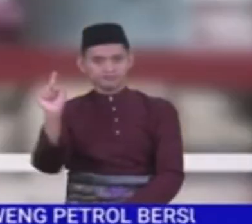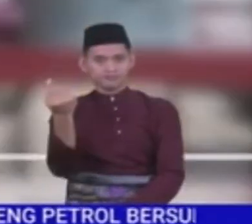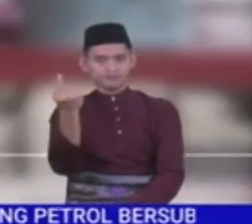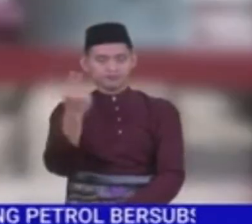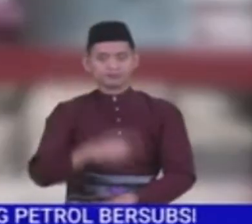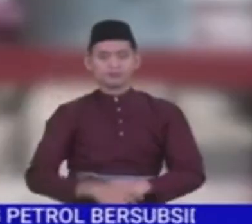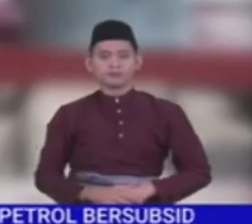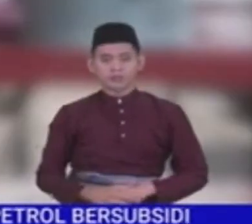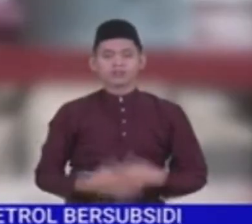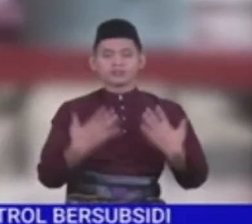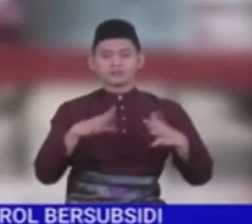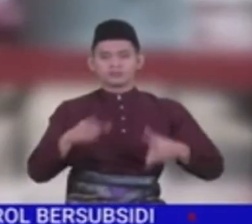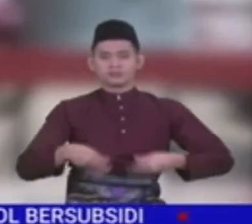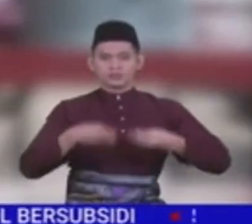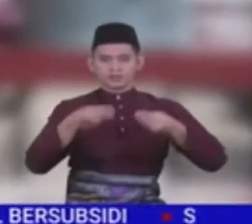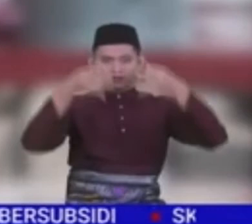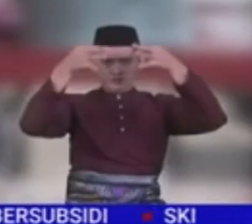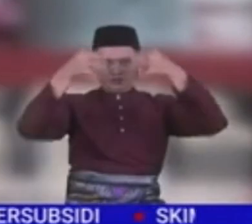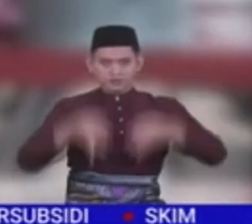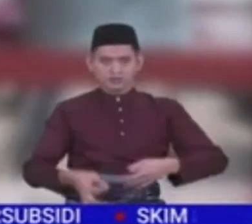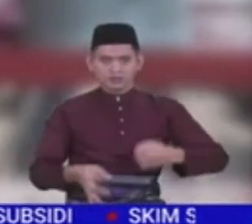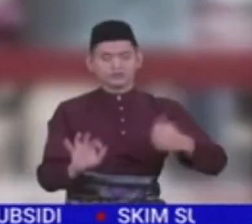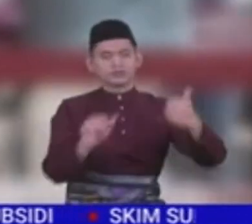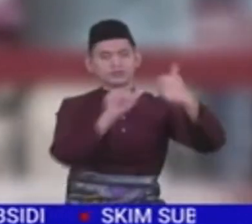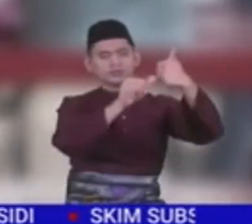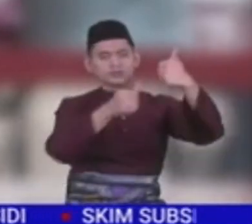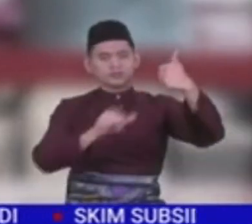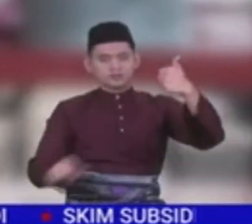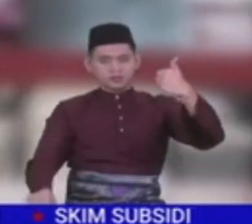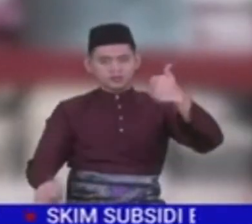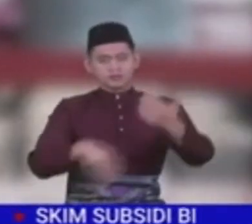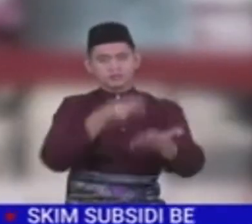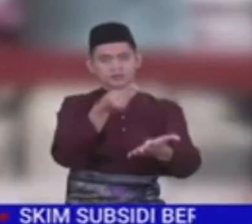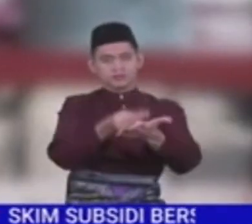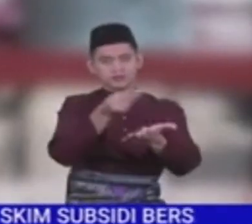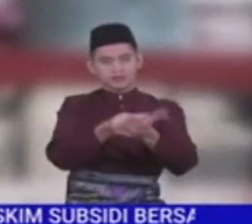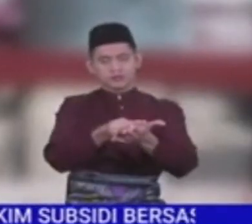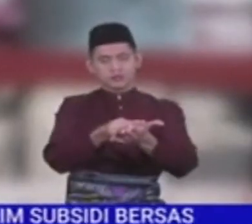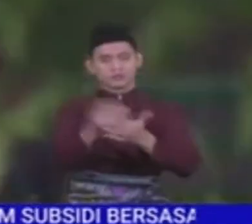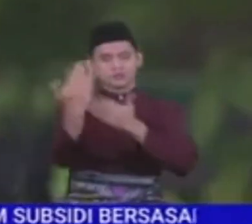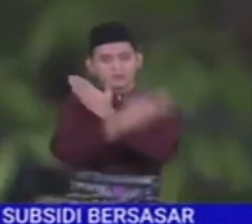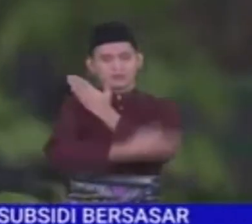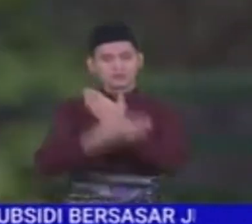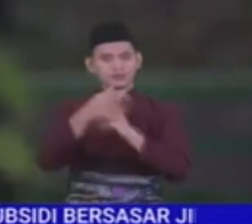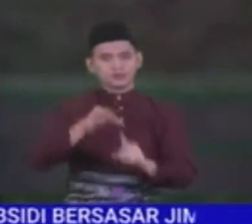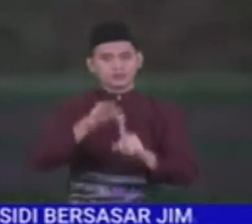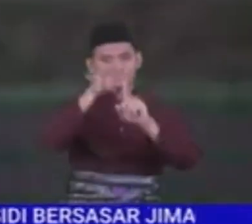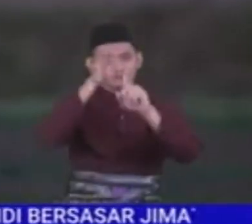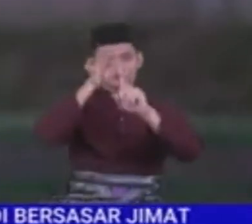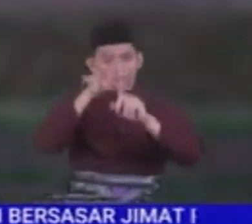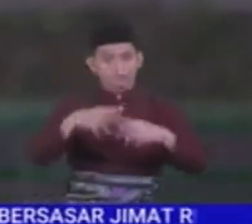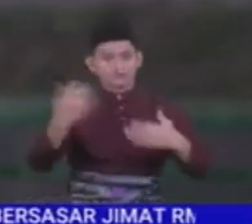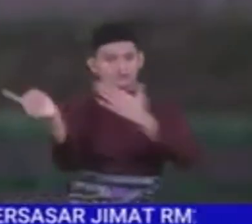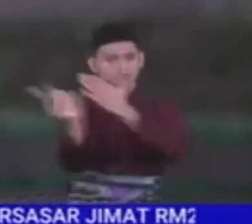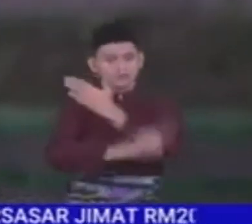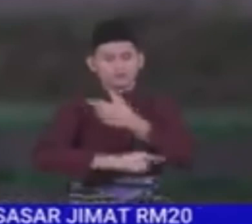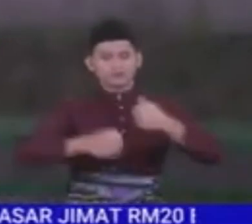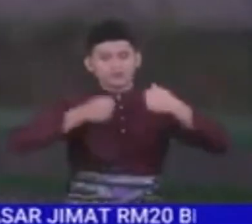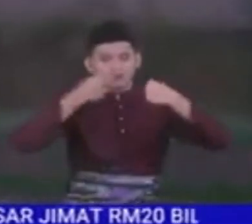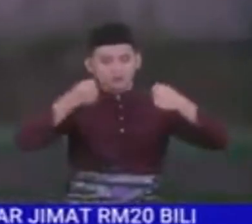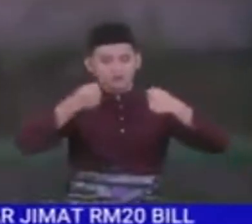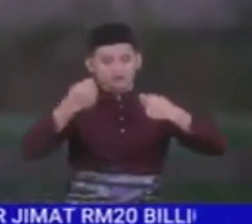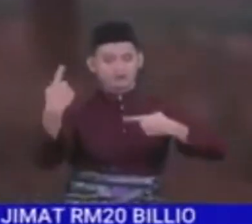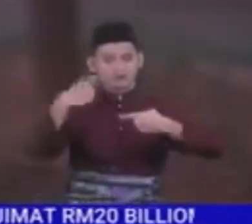pihaknya juga telah memberi jaminan kepada jawatan kuas sekira uang negara untuk mengecualikan hukuman penjara melibatkan kesalahan